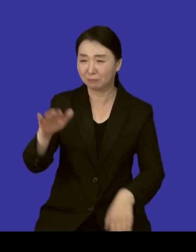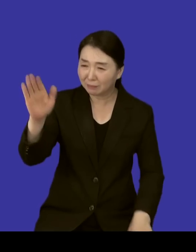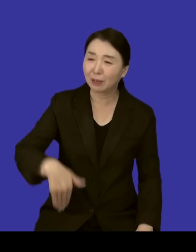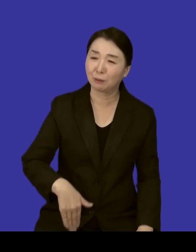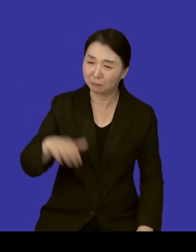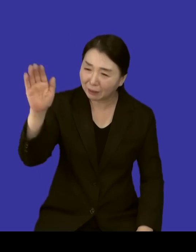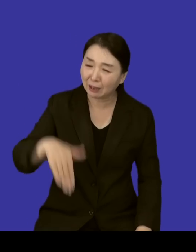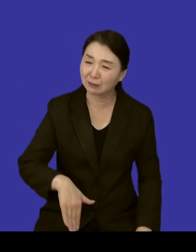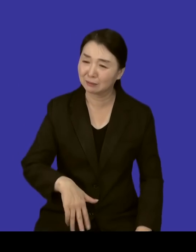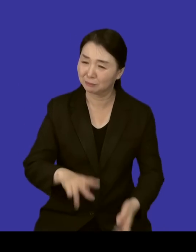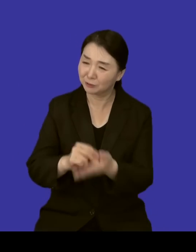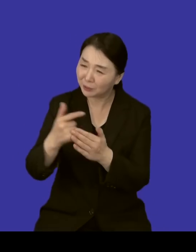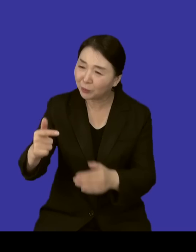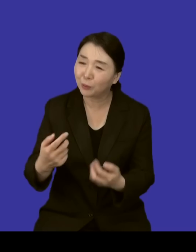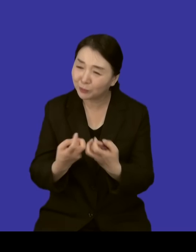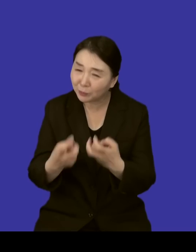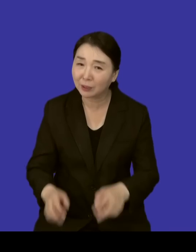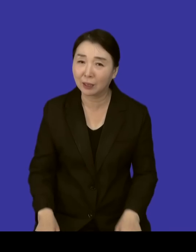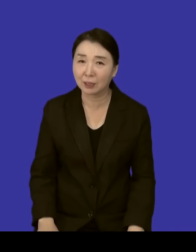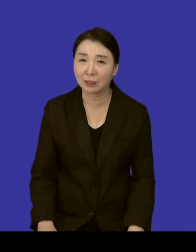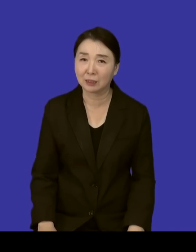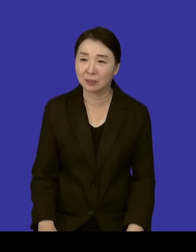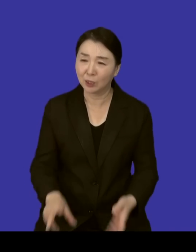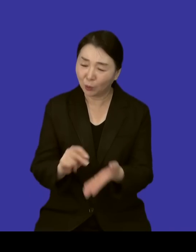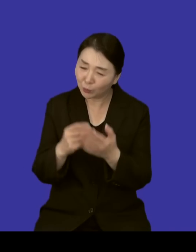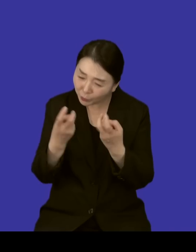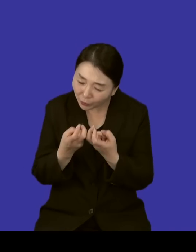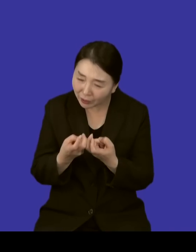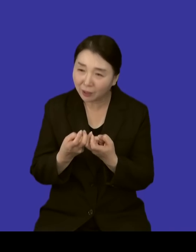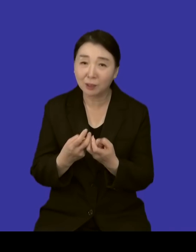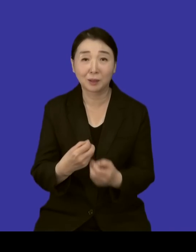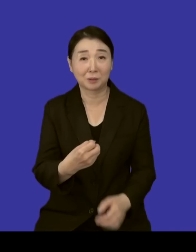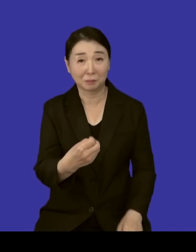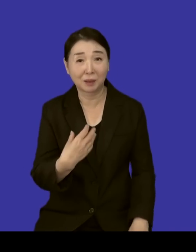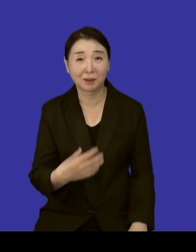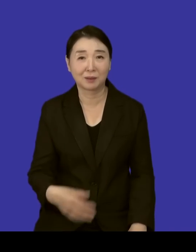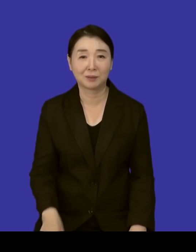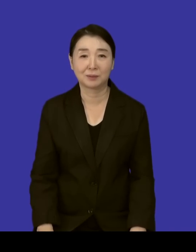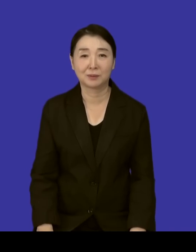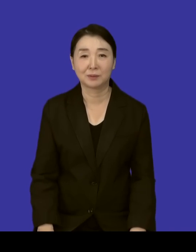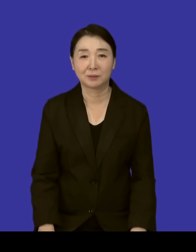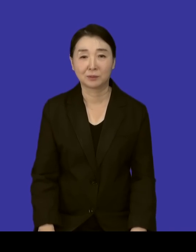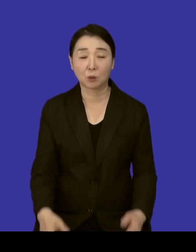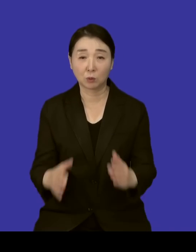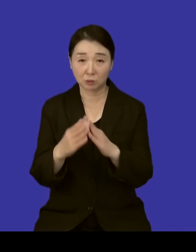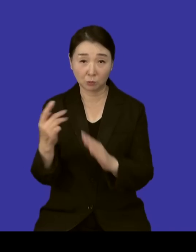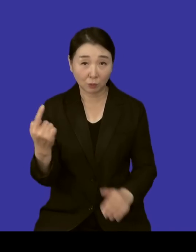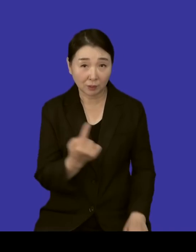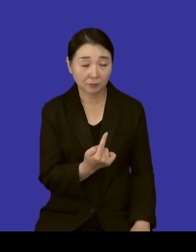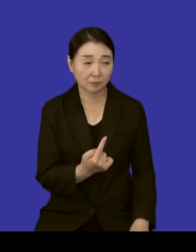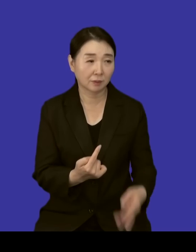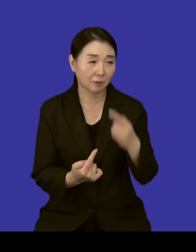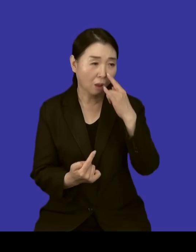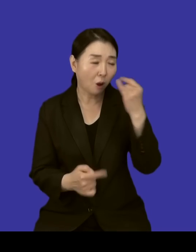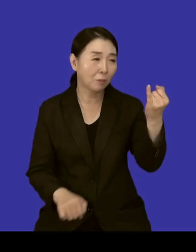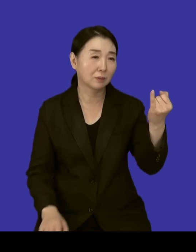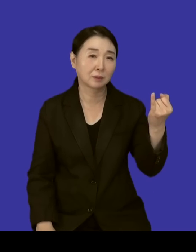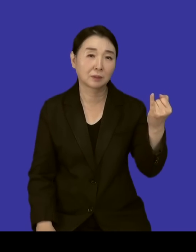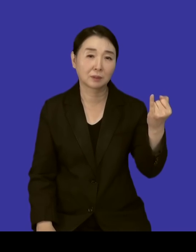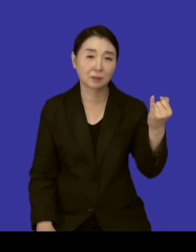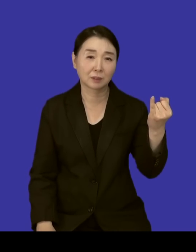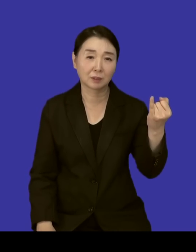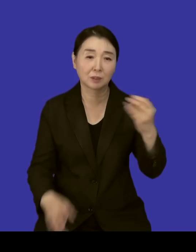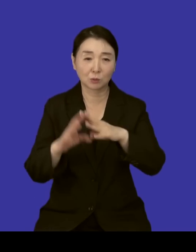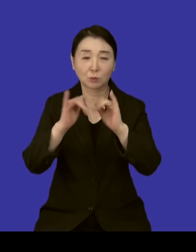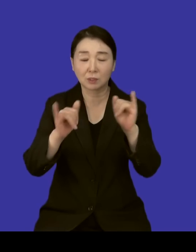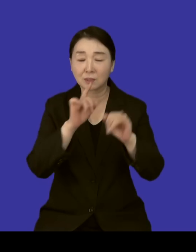이제 정말 세대가 큰일 났다고. 집으로 왔는데 막 어머니가 이 동네 사람